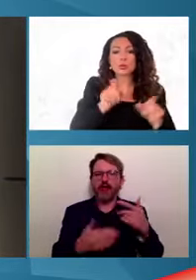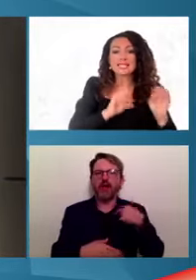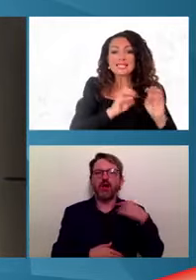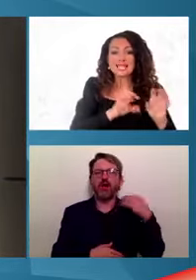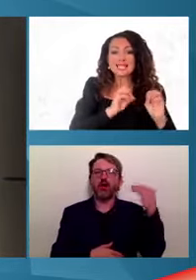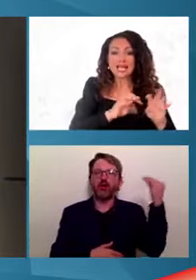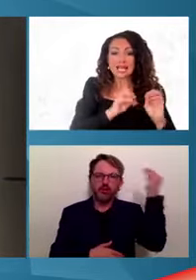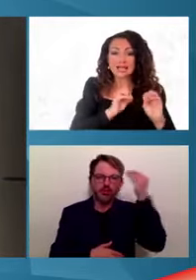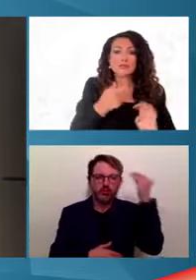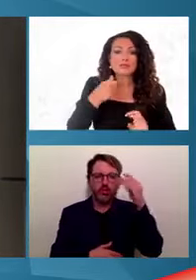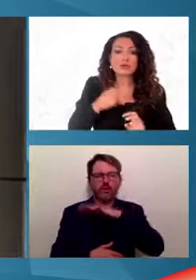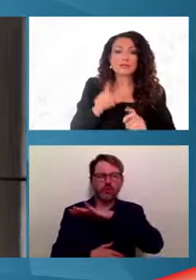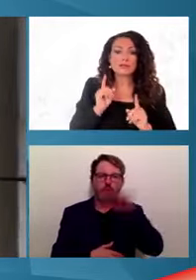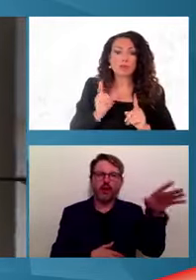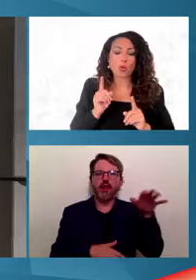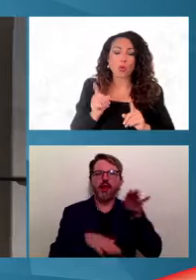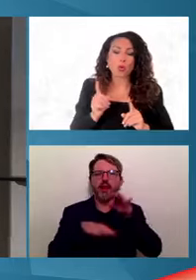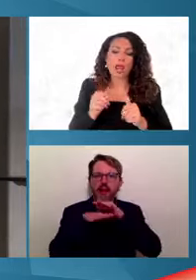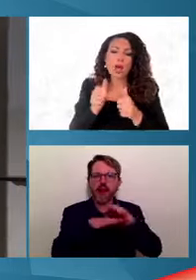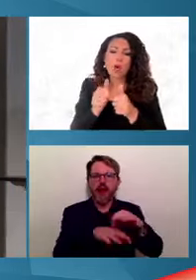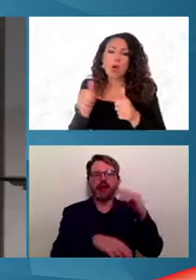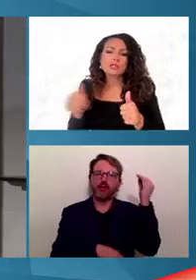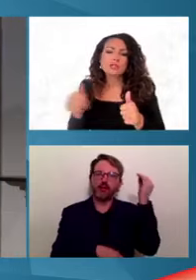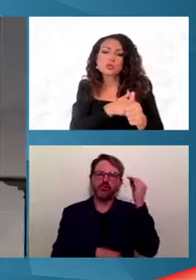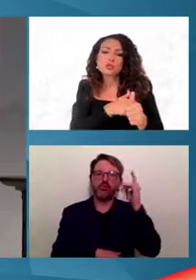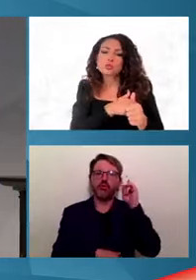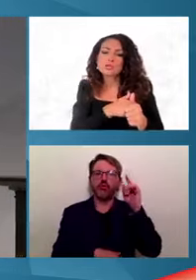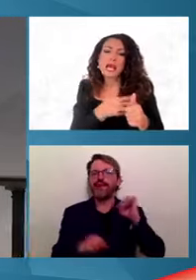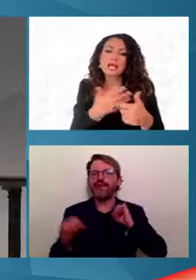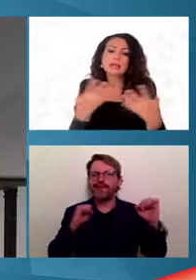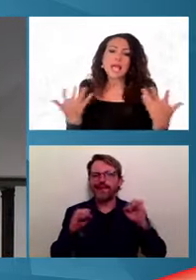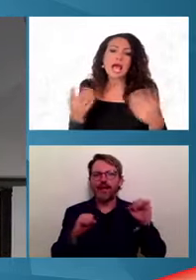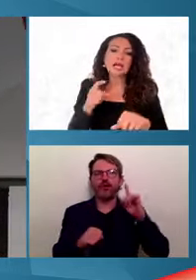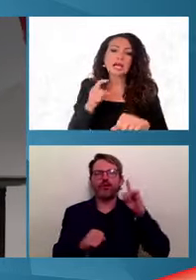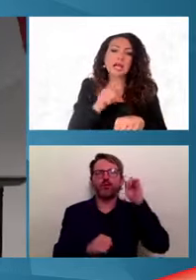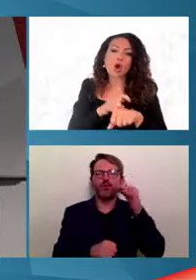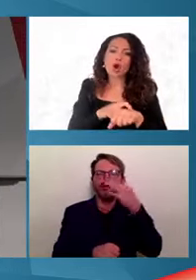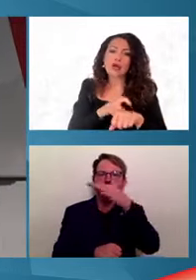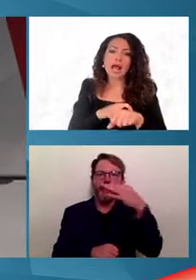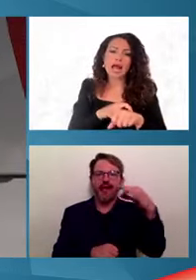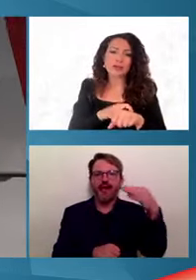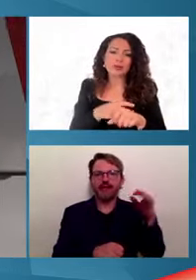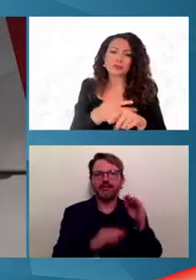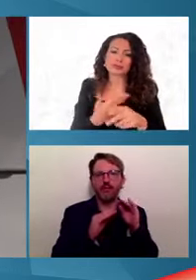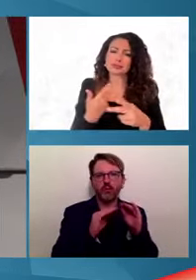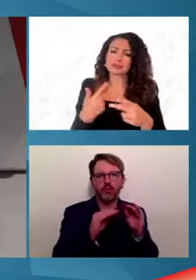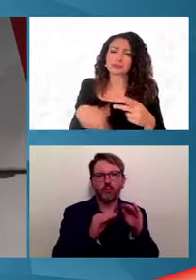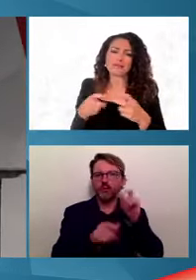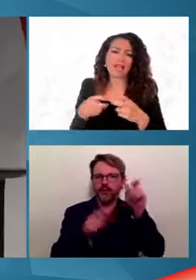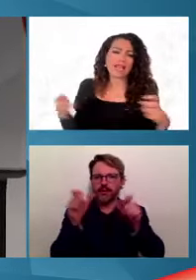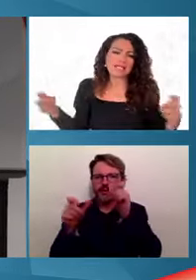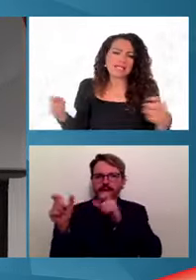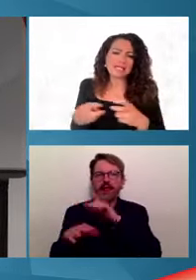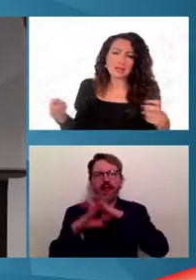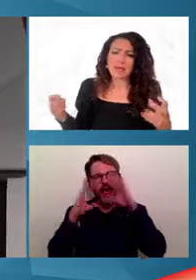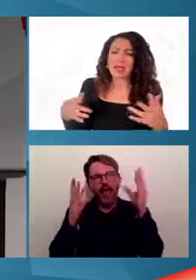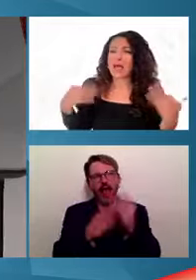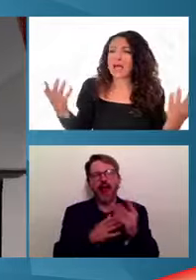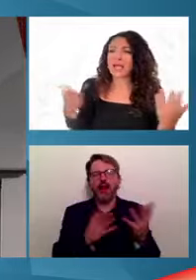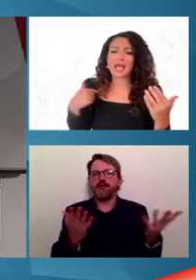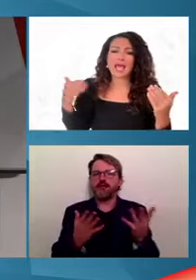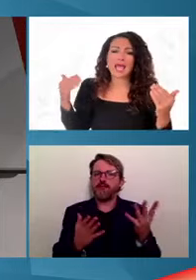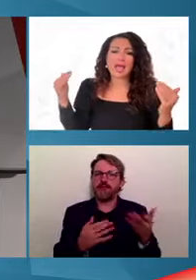singolo alunno anche fuori orario di lavoro, diciamo anche durante le sere, le nottate. L'ho vista anch'io